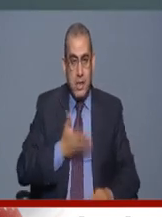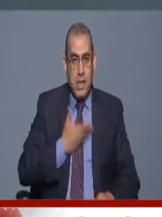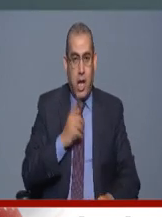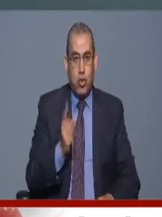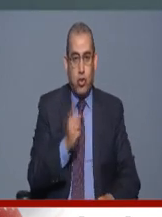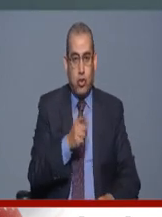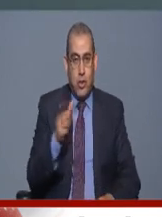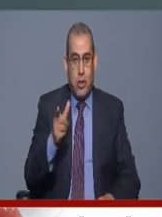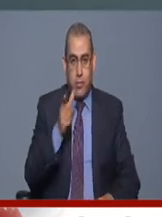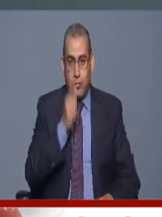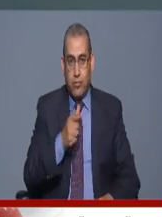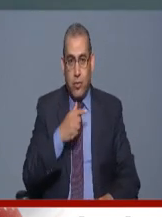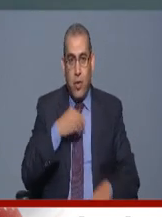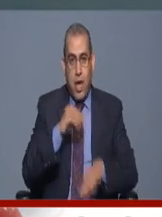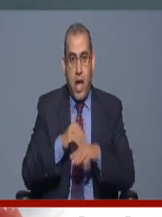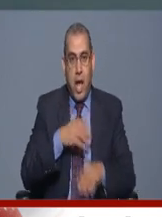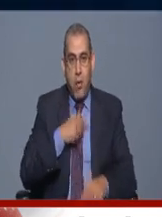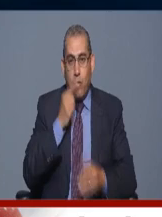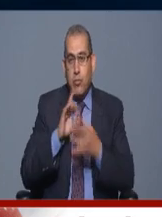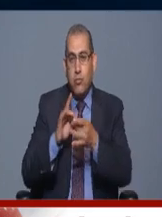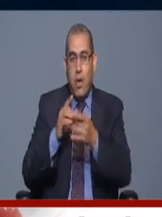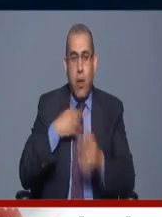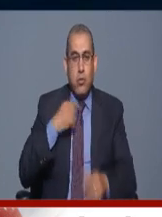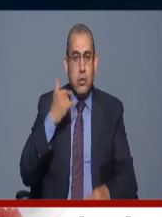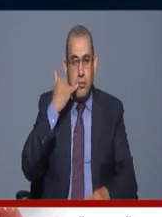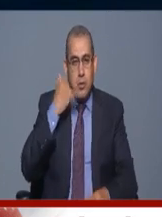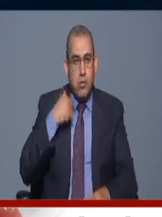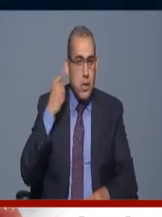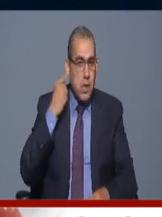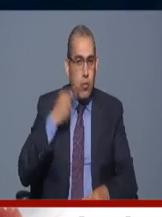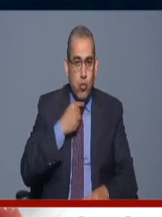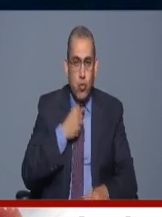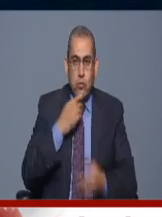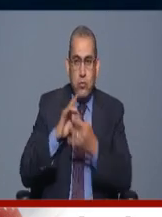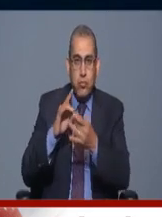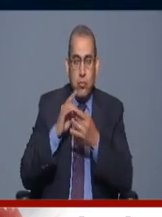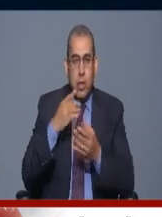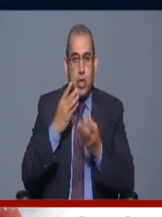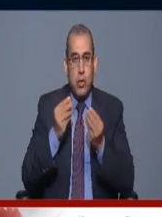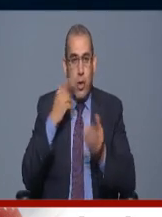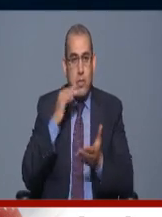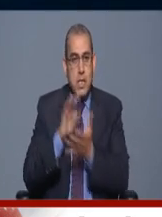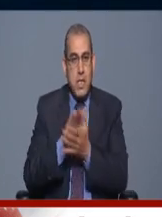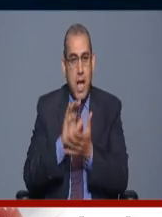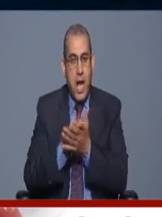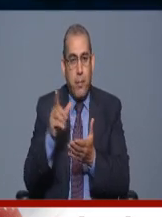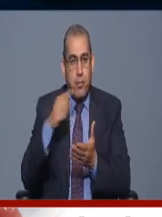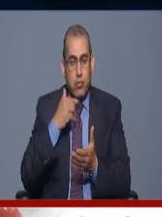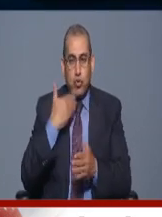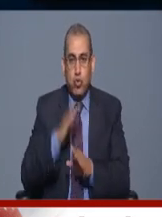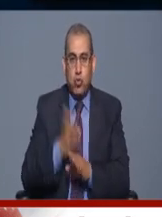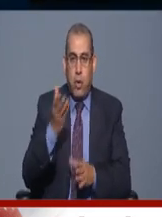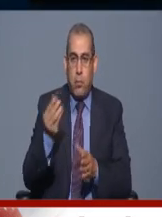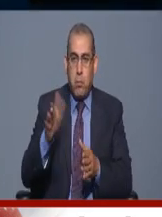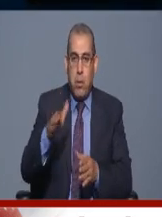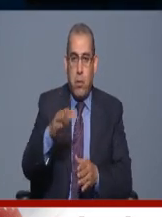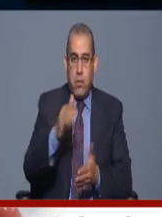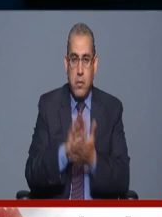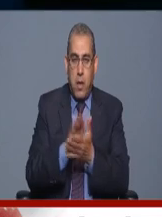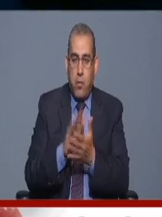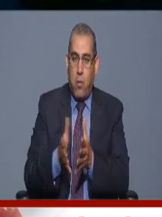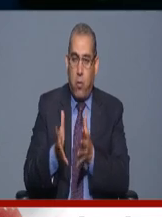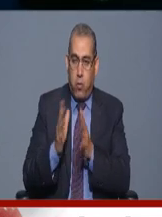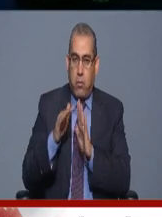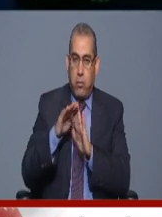آخر مرة عرفت أكلمها وأسمع صوتها كانت بتحكي لي إنه كتير من صحباتها بالمدرسة استشهدوا، وحكت لي